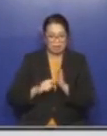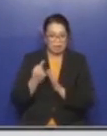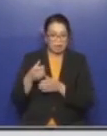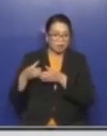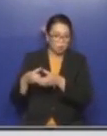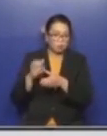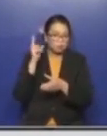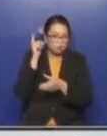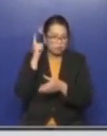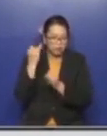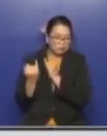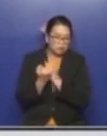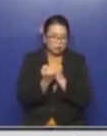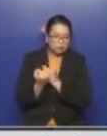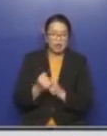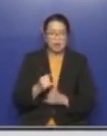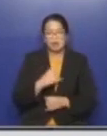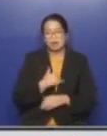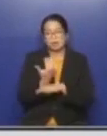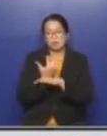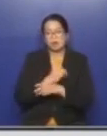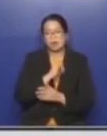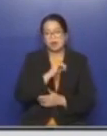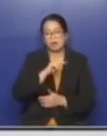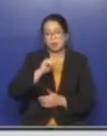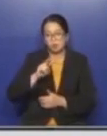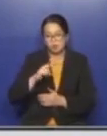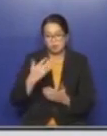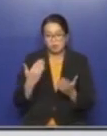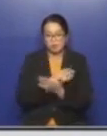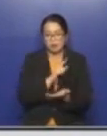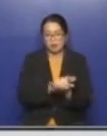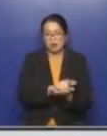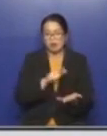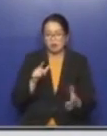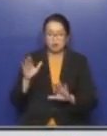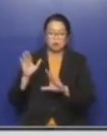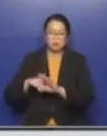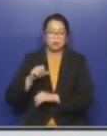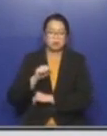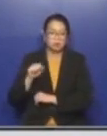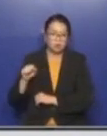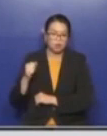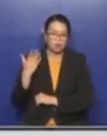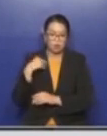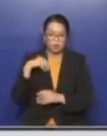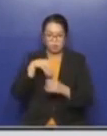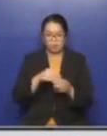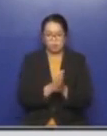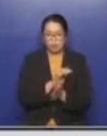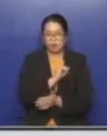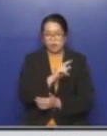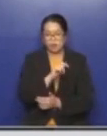วีแล้วก็ผูกพันอยู่มาตลอดจนสุดท้ายลาออกมาจากผู้แทนผมอยู่กับไอทีวีมาตลอดเพราะนั้